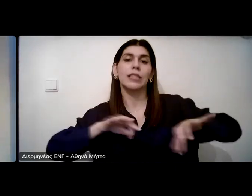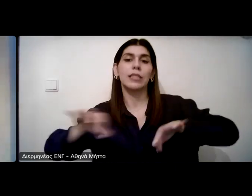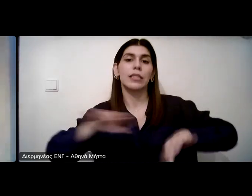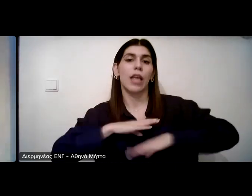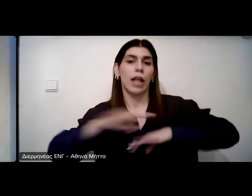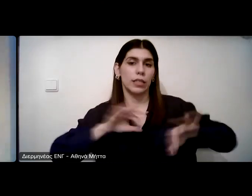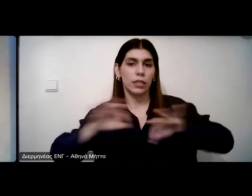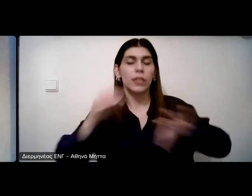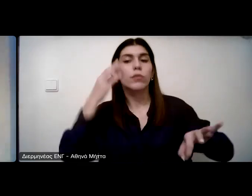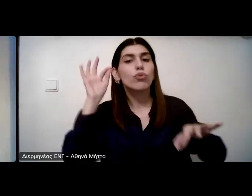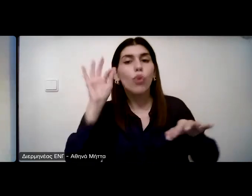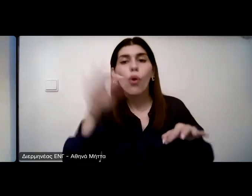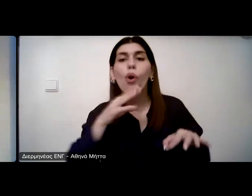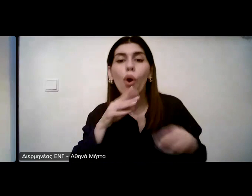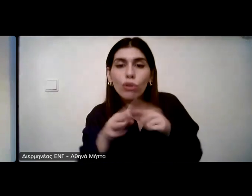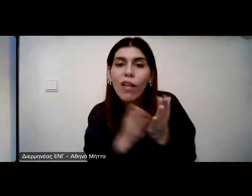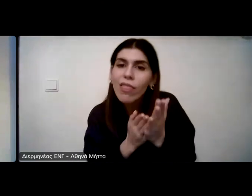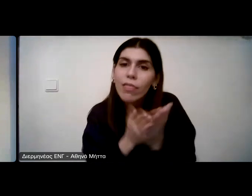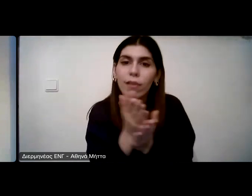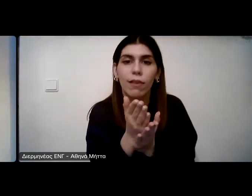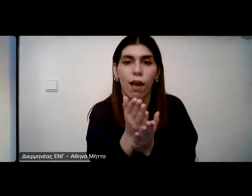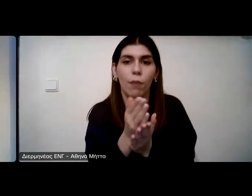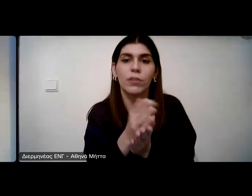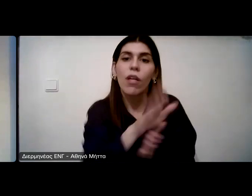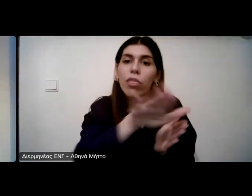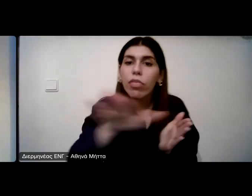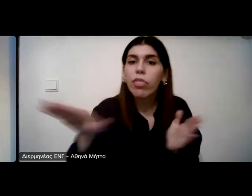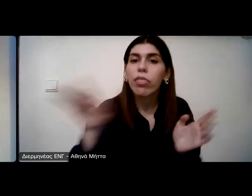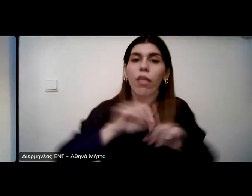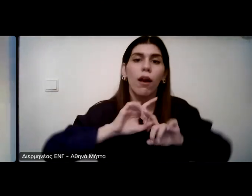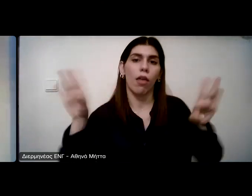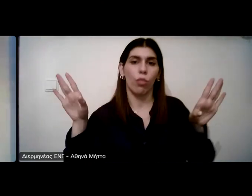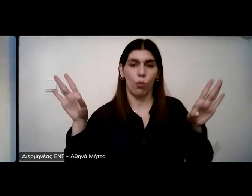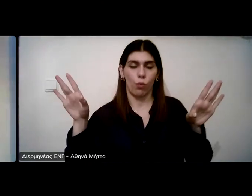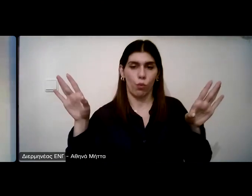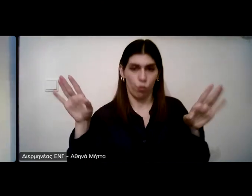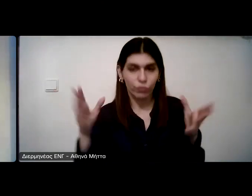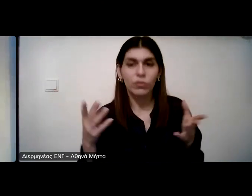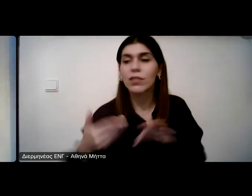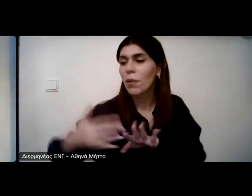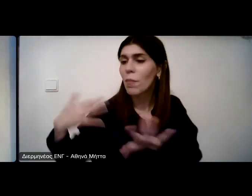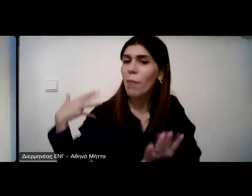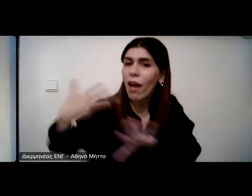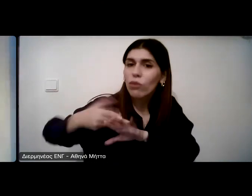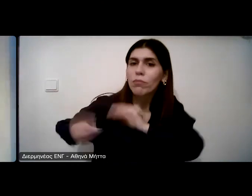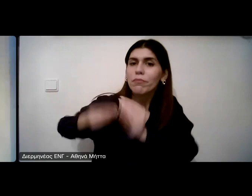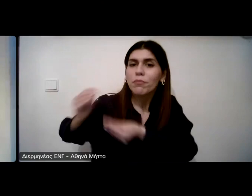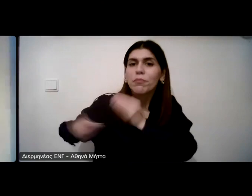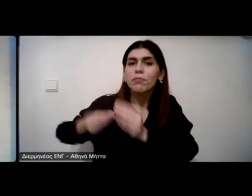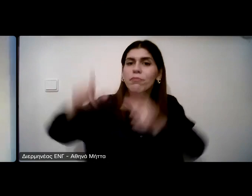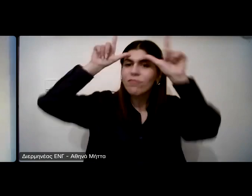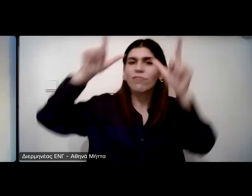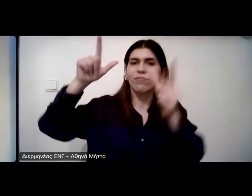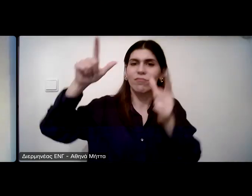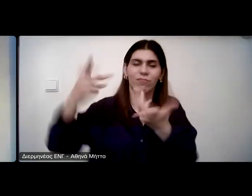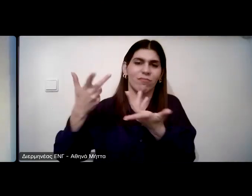ως προς το φύλο και να αποφευθούν οι επιζήμιες επιπτώσεις του γλωσσικού σεξισμού. Στρατηγικές